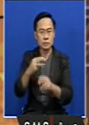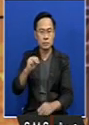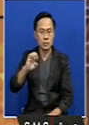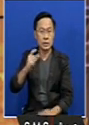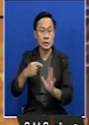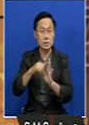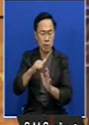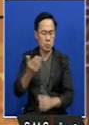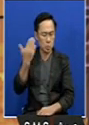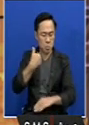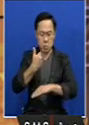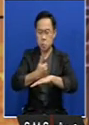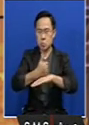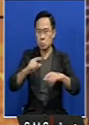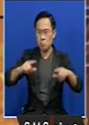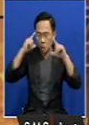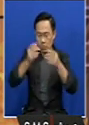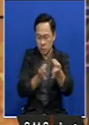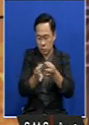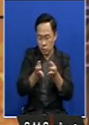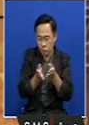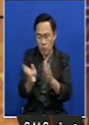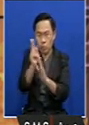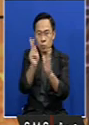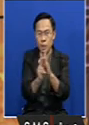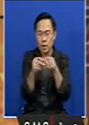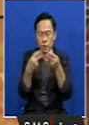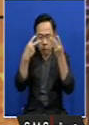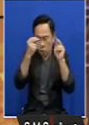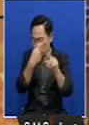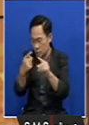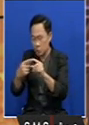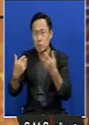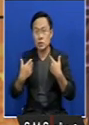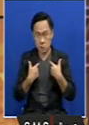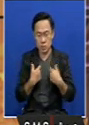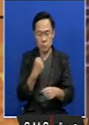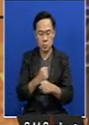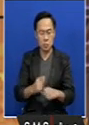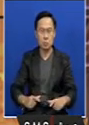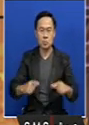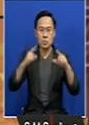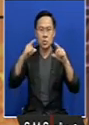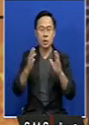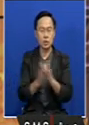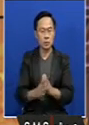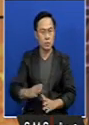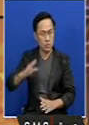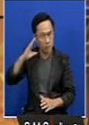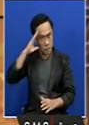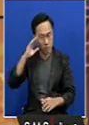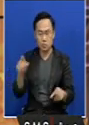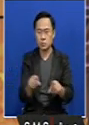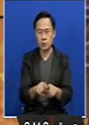ของบ้านเมืองเคยเป็นที่ปรึกษาฝ่ายกฎหมายให้กับนายกรัฐมนตรีหลากหลายคนหลายๆท่านในนั้นก็เป็นพลเอกด้วยนะ